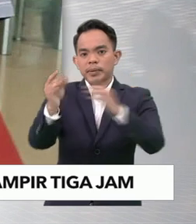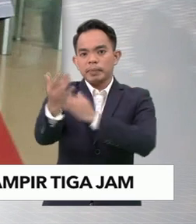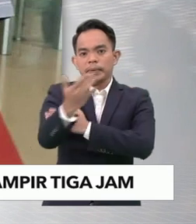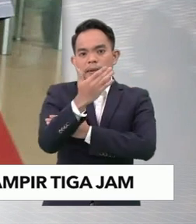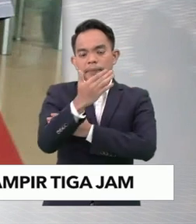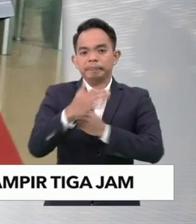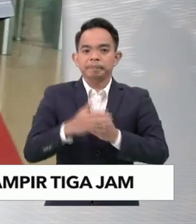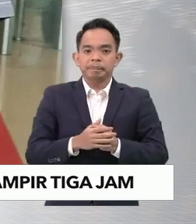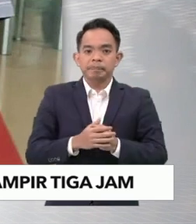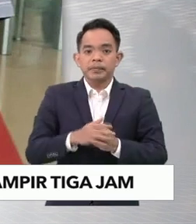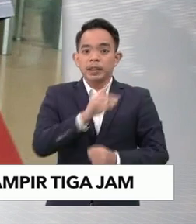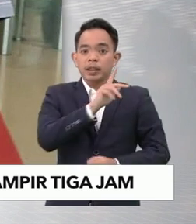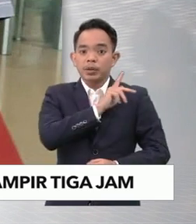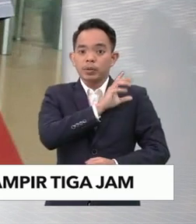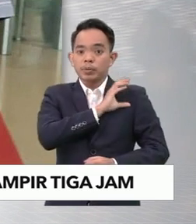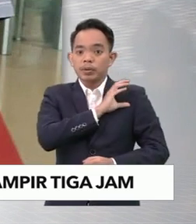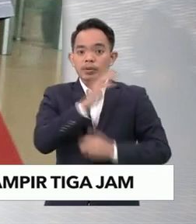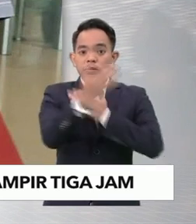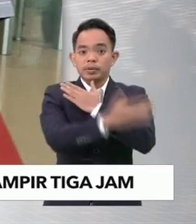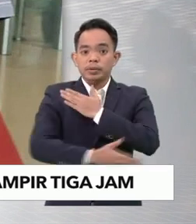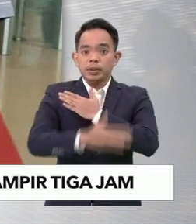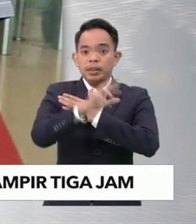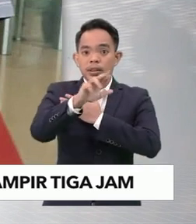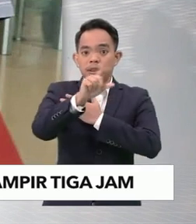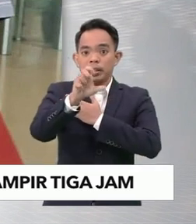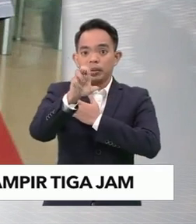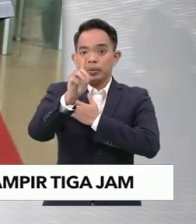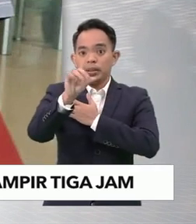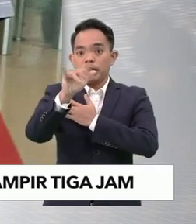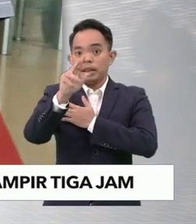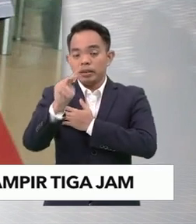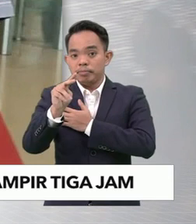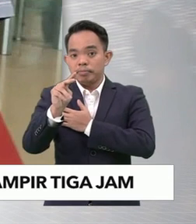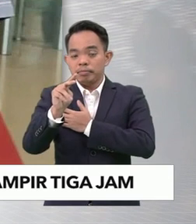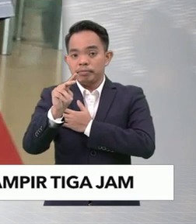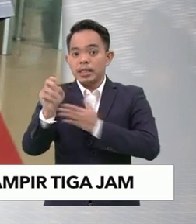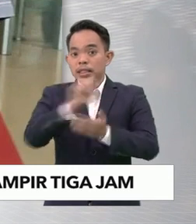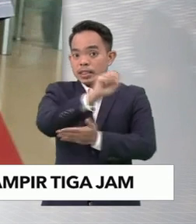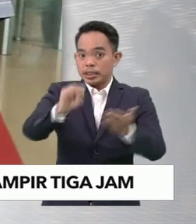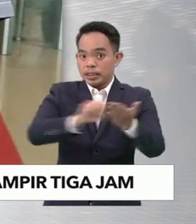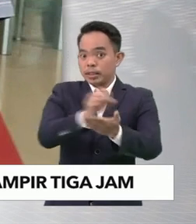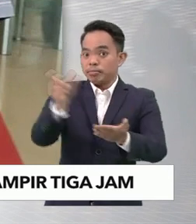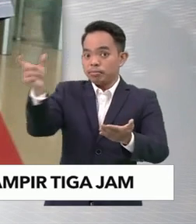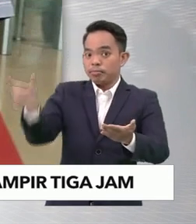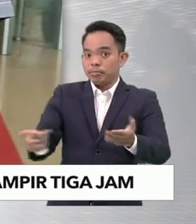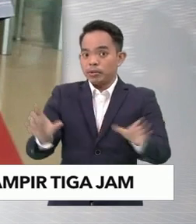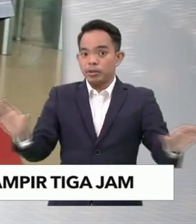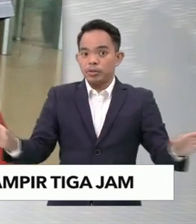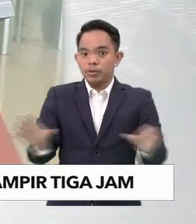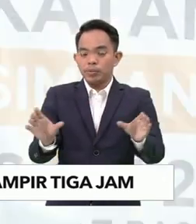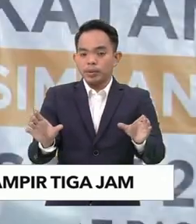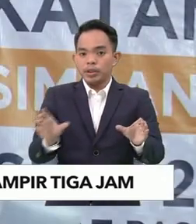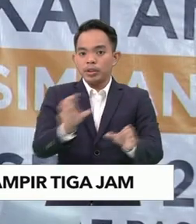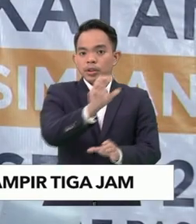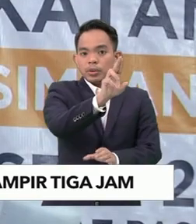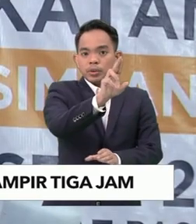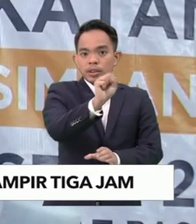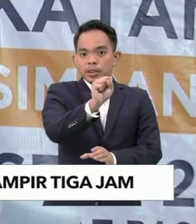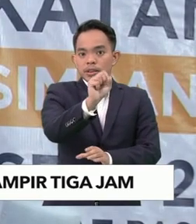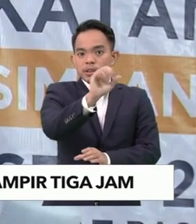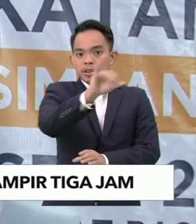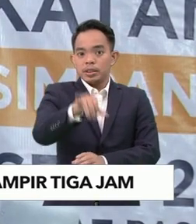sebelum ini Husein dilaporkan berkata siasatan itu dilakukan unit siasattan Jiraiya